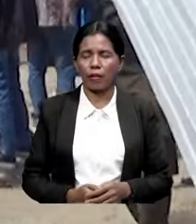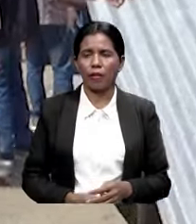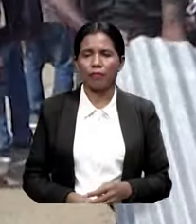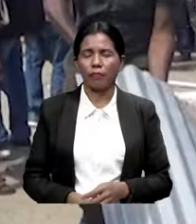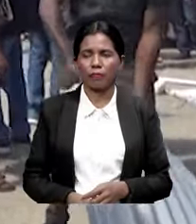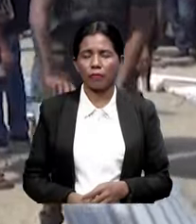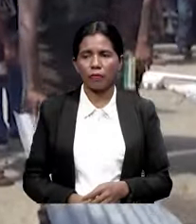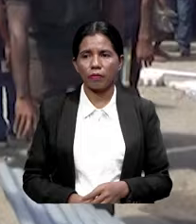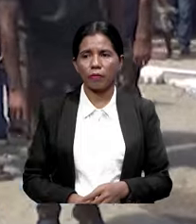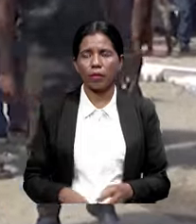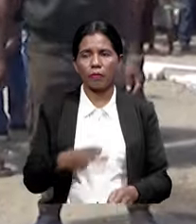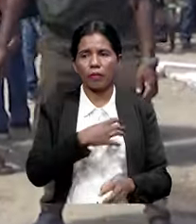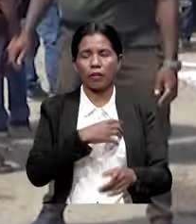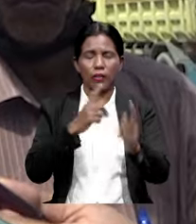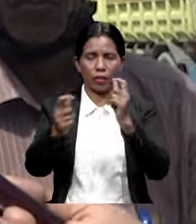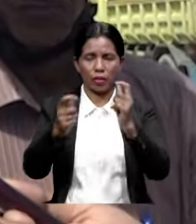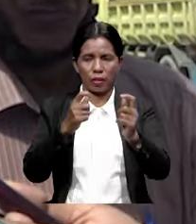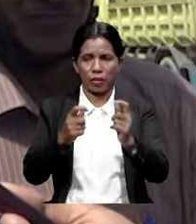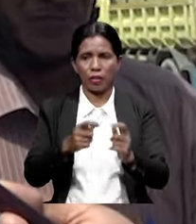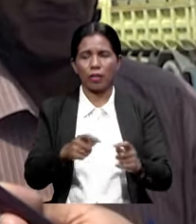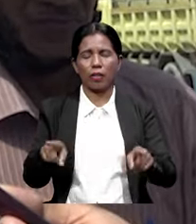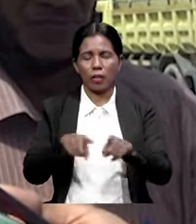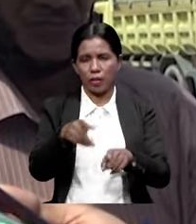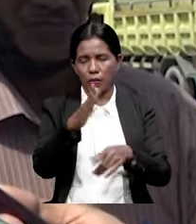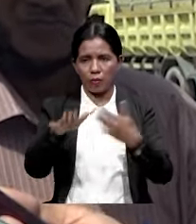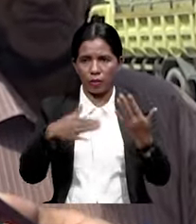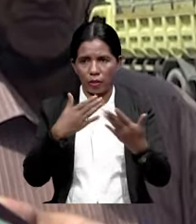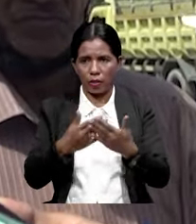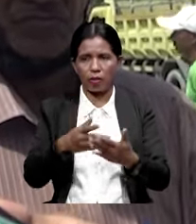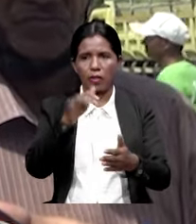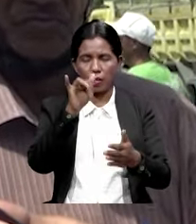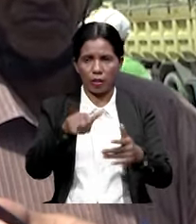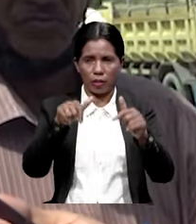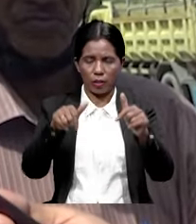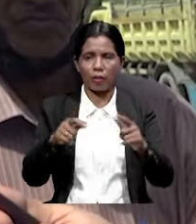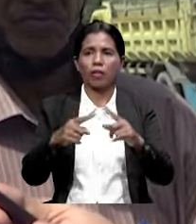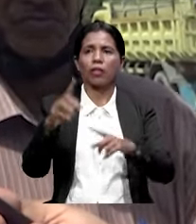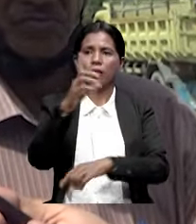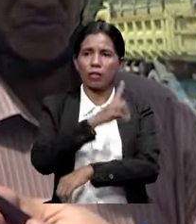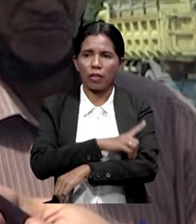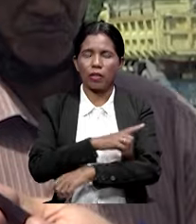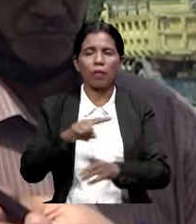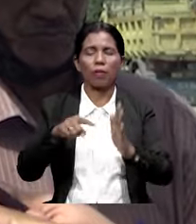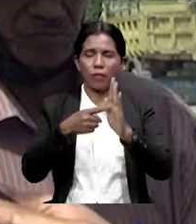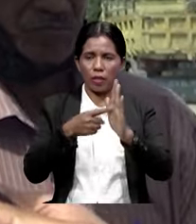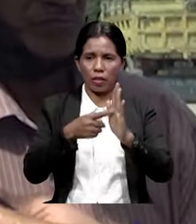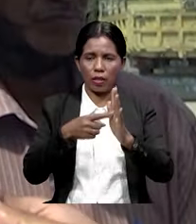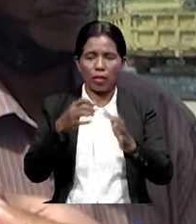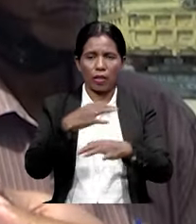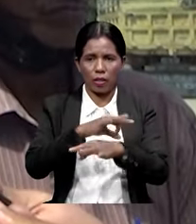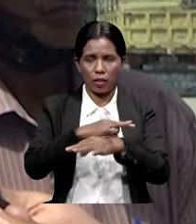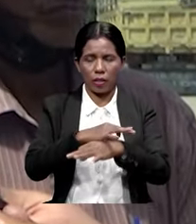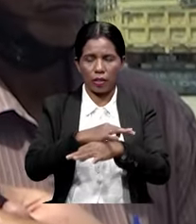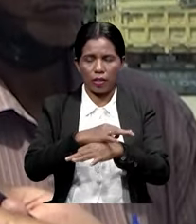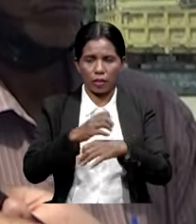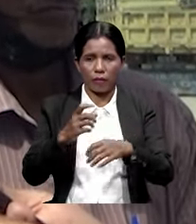Polisia, transit, conjunta bot ne bema ka durante ne la vela e ove comece normaliza na pasito